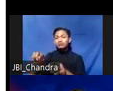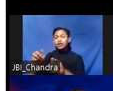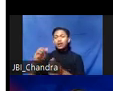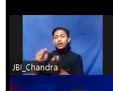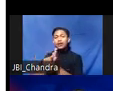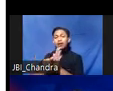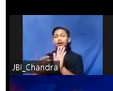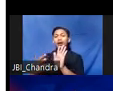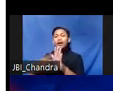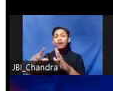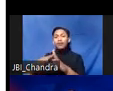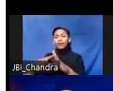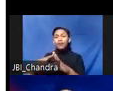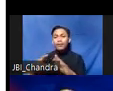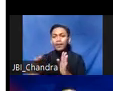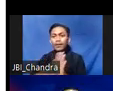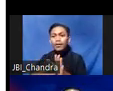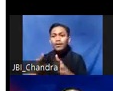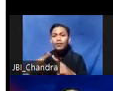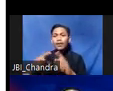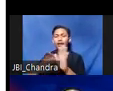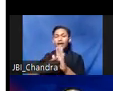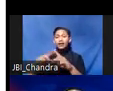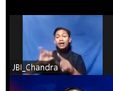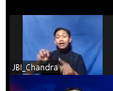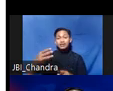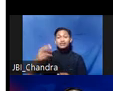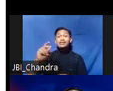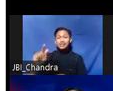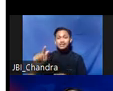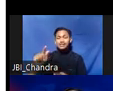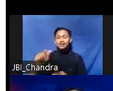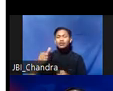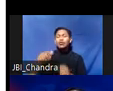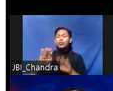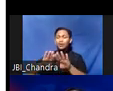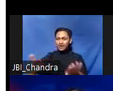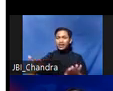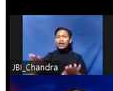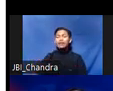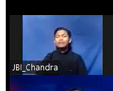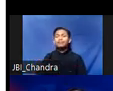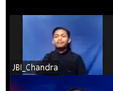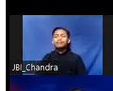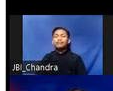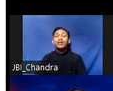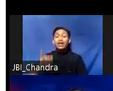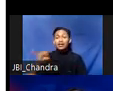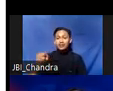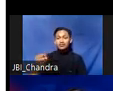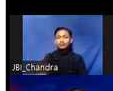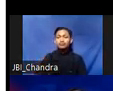menu baru di sebelah kanan ada perbedaannya Tekan untuk fungsi filter autor